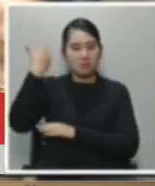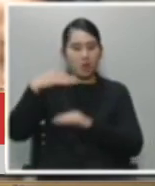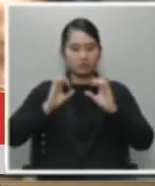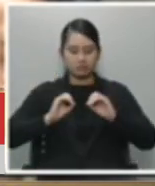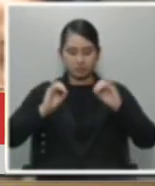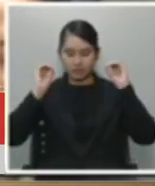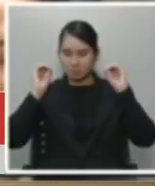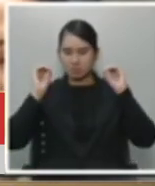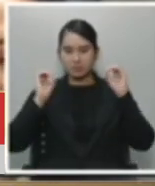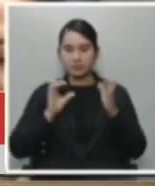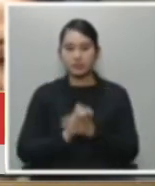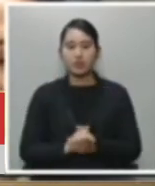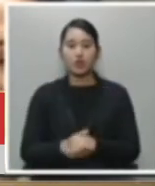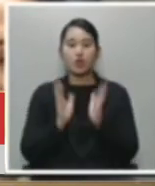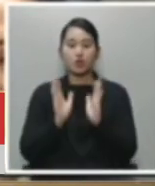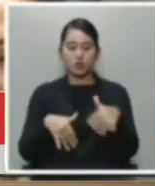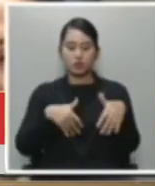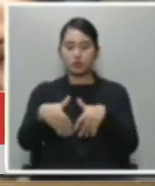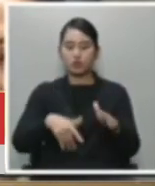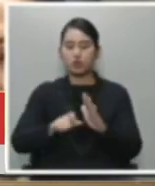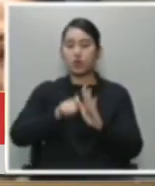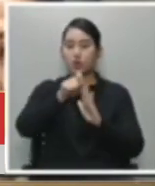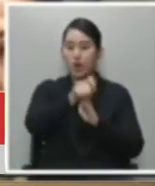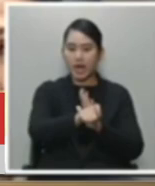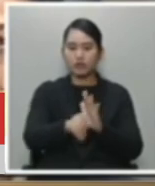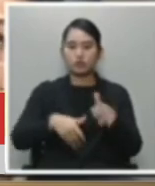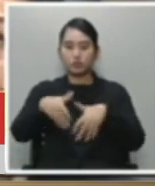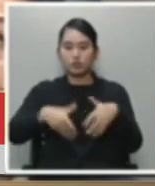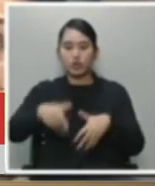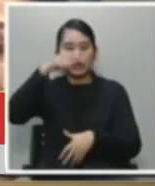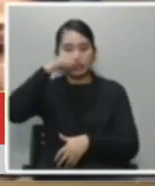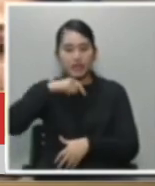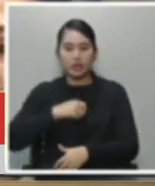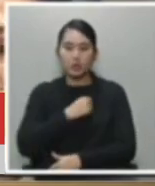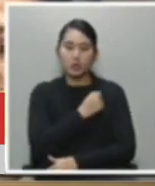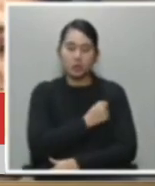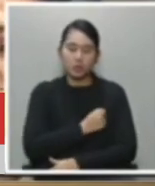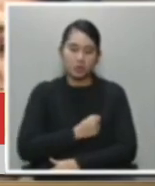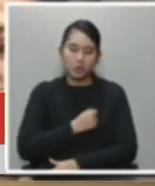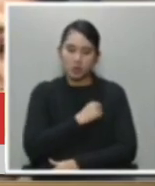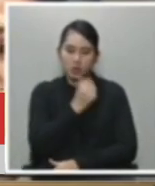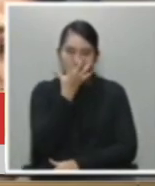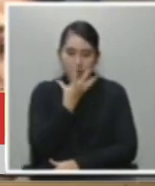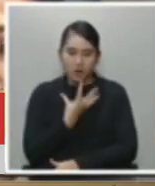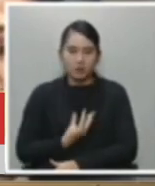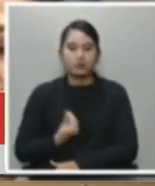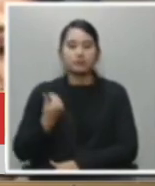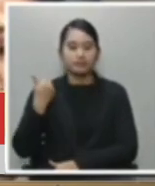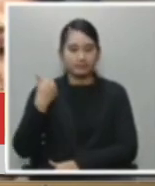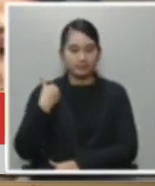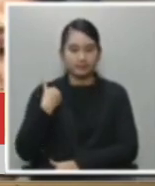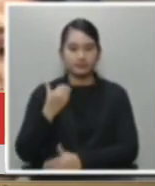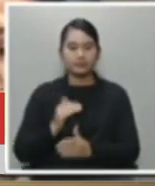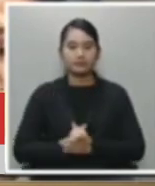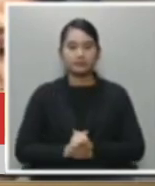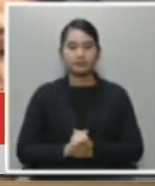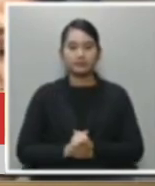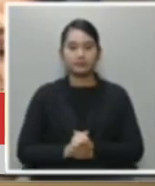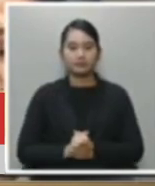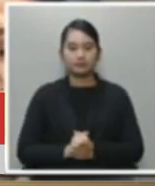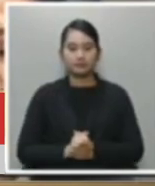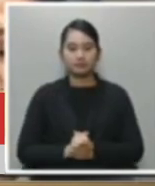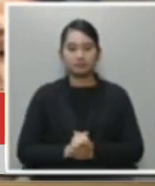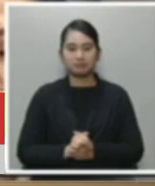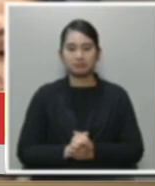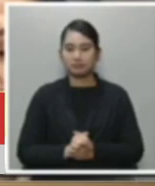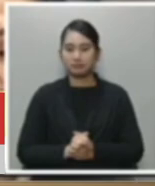นชาวโคราชและคนไทยทั้งประเทศต่างเศร้าสลดกับเหตุการณ์ครั้งนี้เป็นโศ